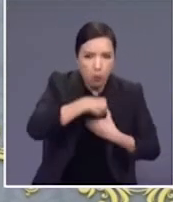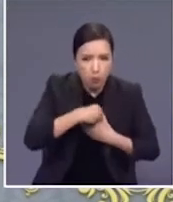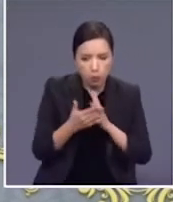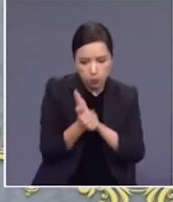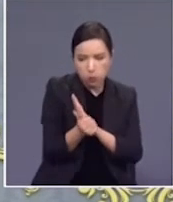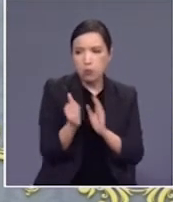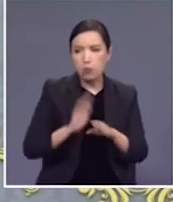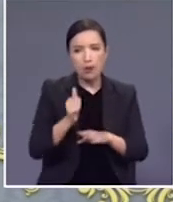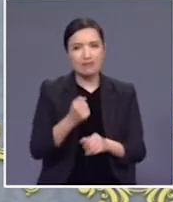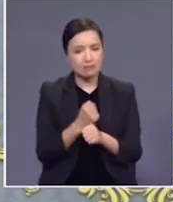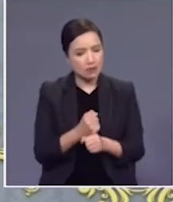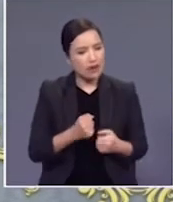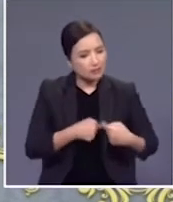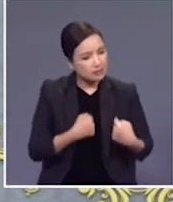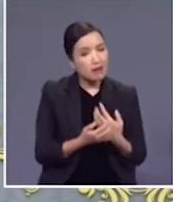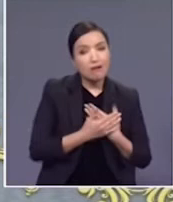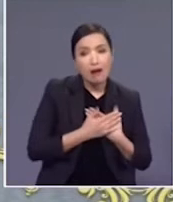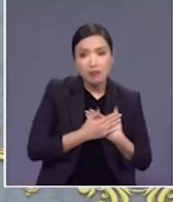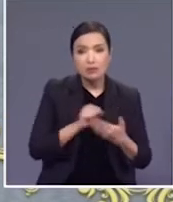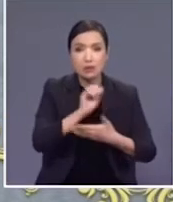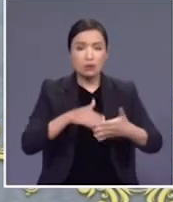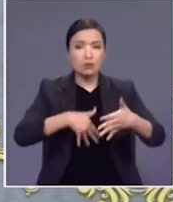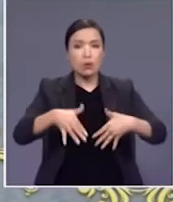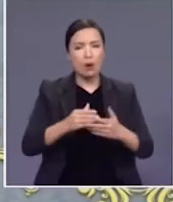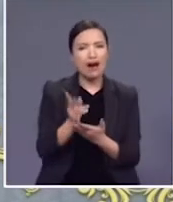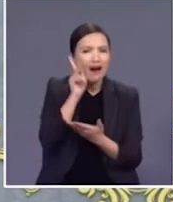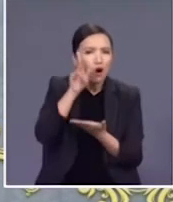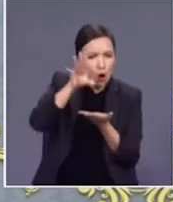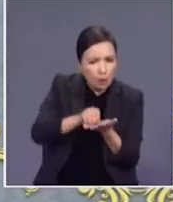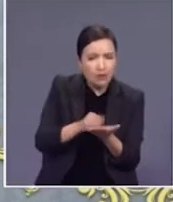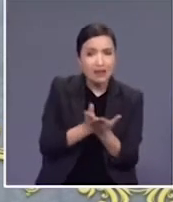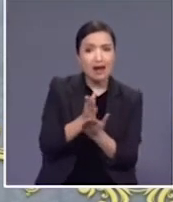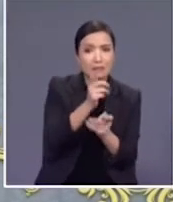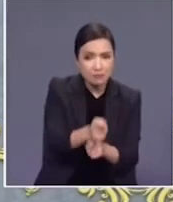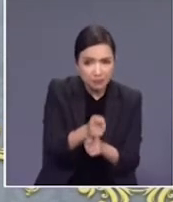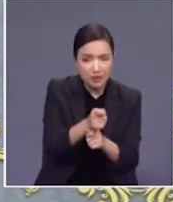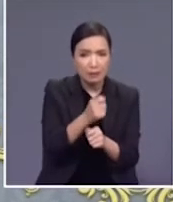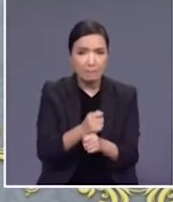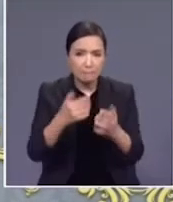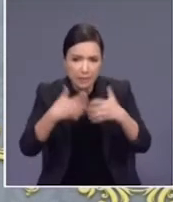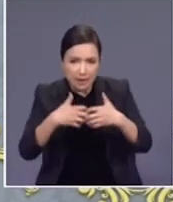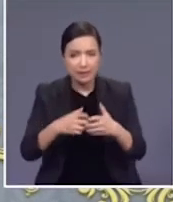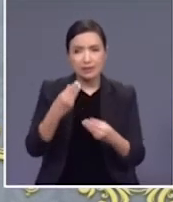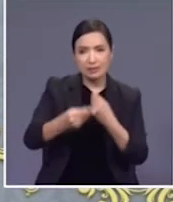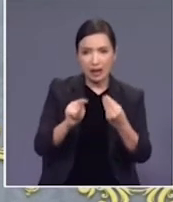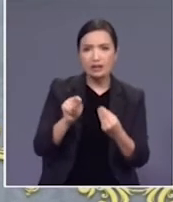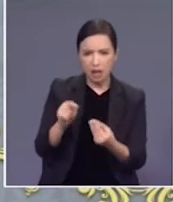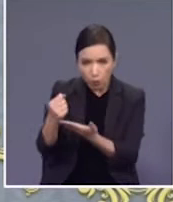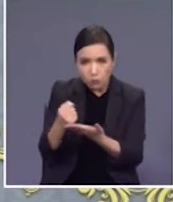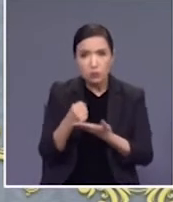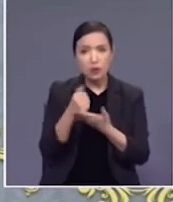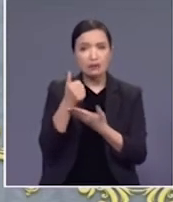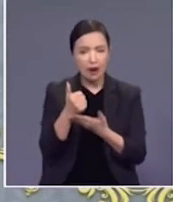มทำด้วยใจรักนะครับพี่น้องเกษตรกรสามารถใช้ข้อมูลข่าวสารด้านการผลิตราคาและสภาพตลาดเป็นเครื่องมือเข้ามาช่วย